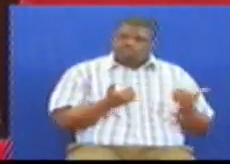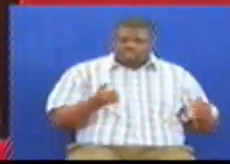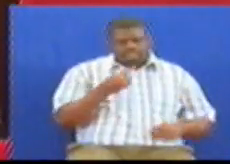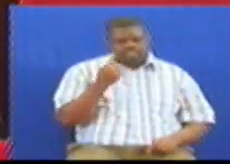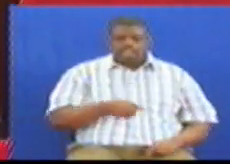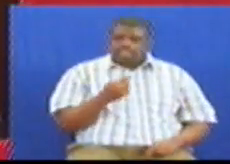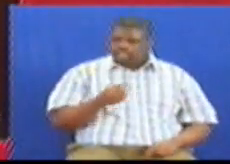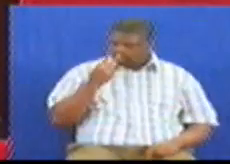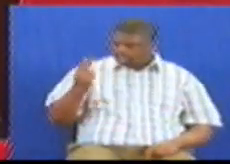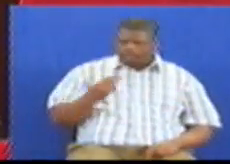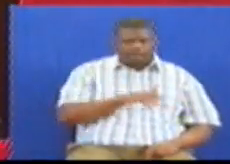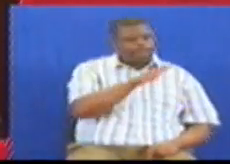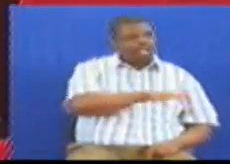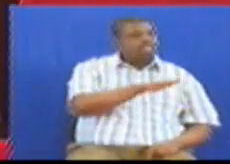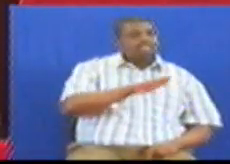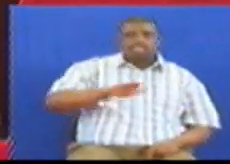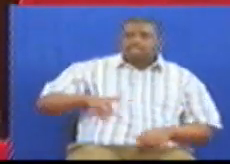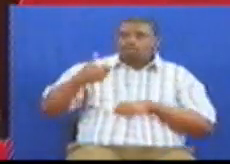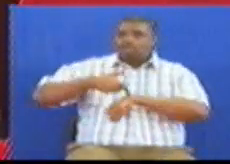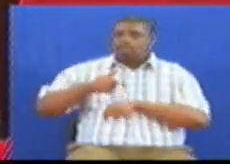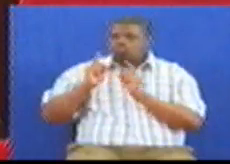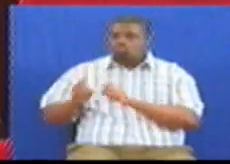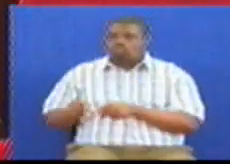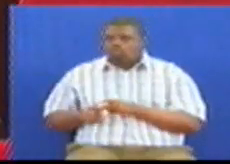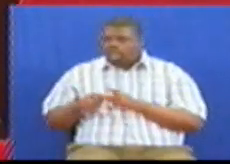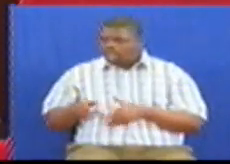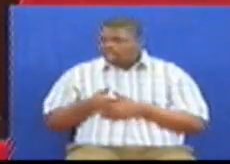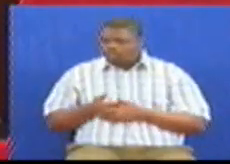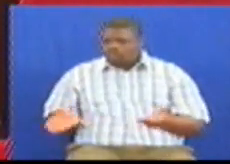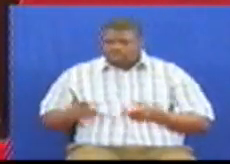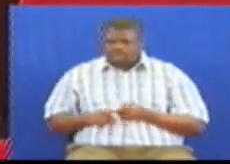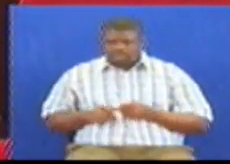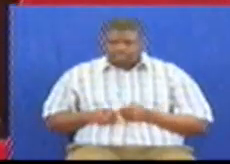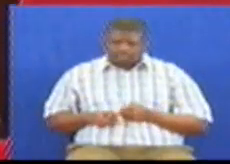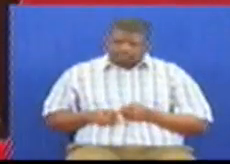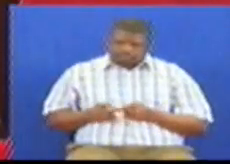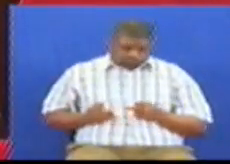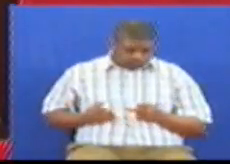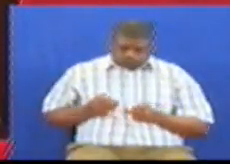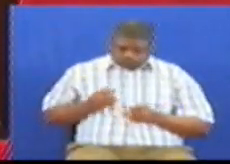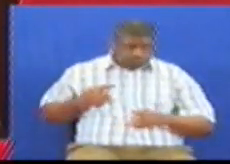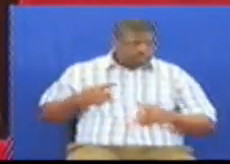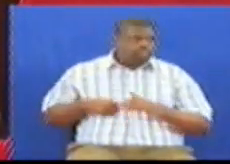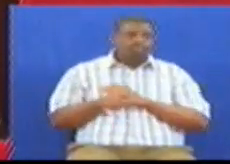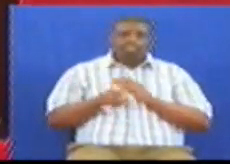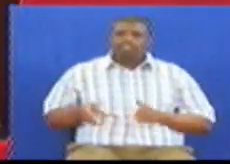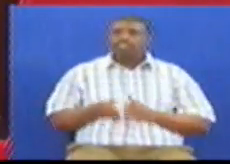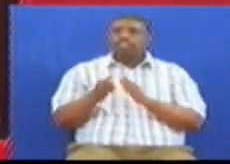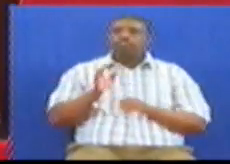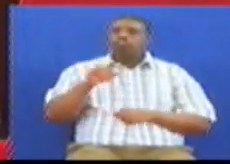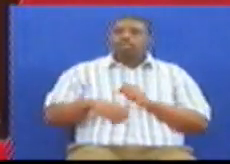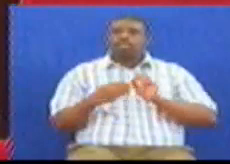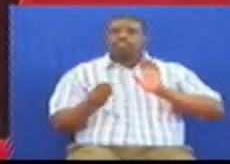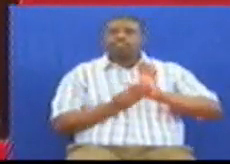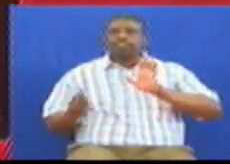lazima iangalie na mazingira ya wakati uliopo. Hatuwezi kuzungumzia policy paper ya mwaka 98.